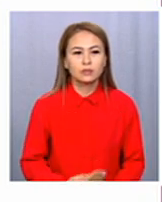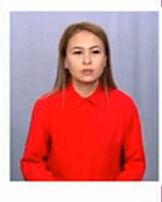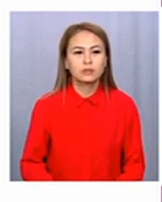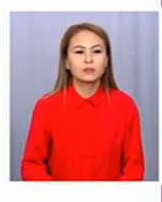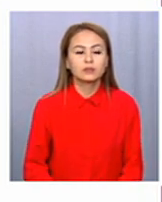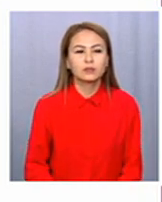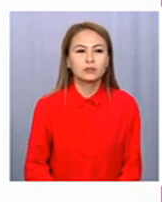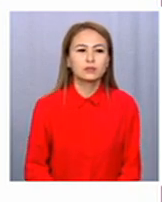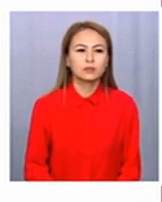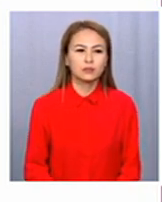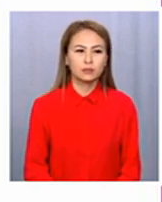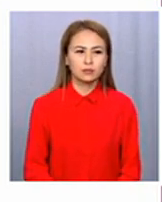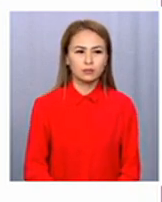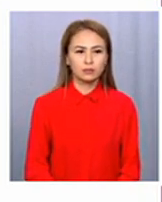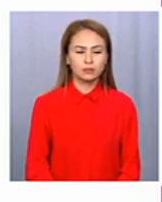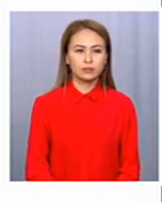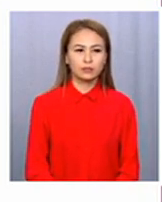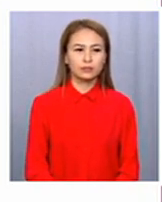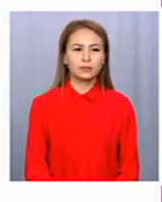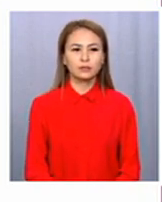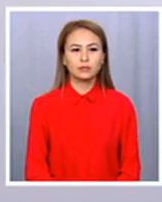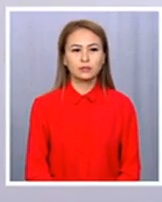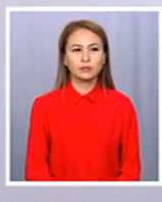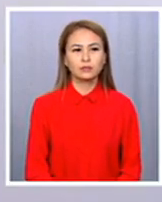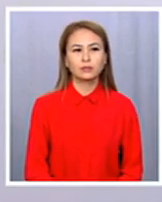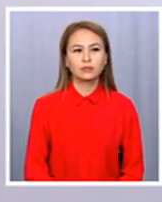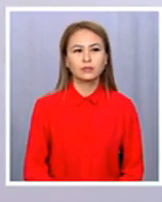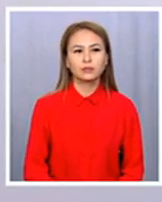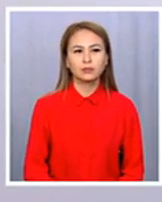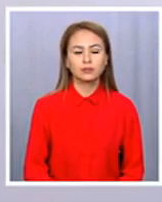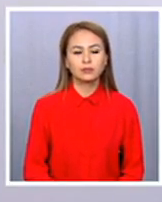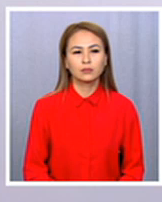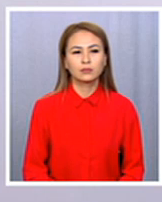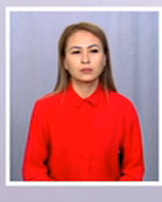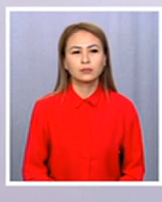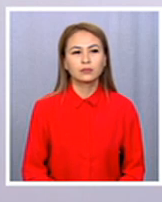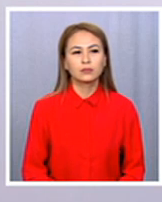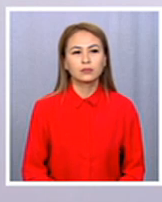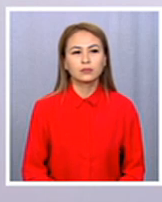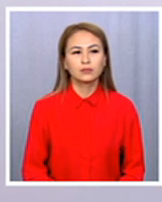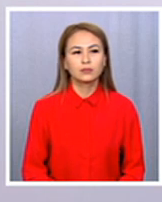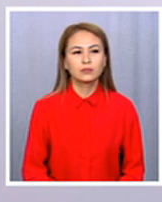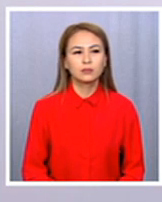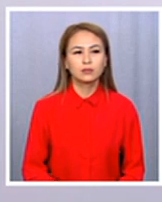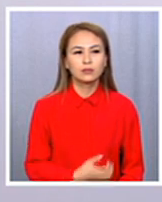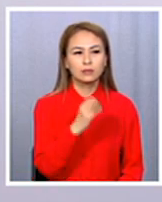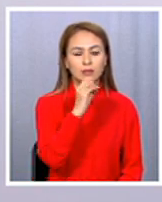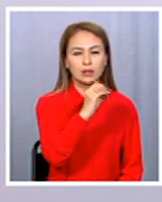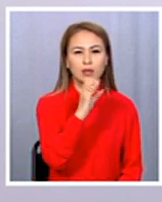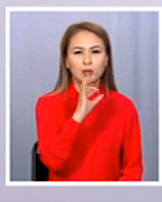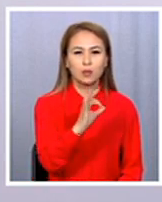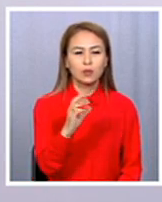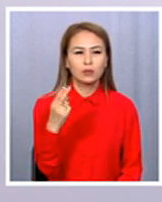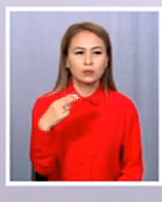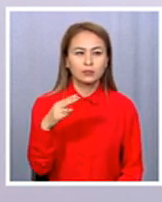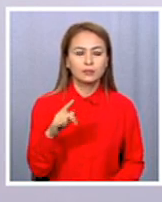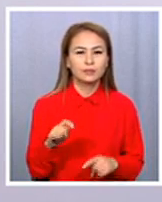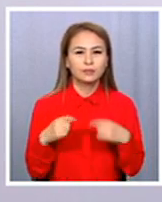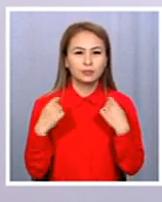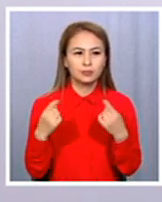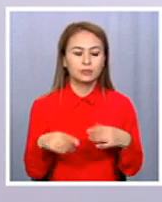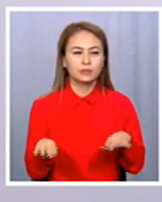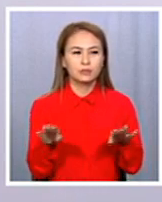бұрышы 54 градусқа тең болады. Келесі есеп, бізге ЕОД бұрышы берілген, және